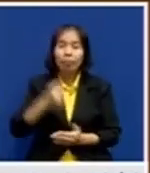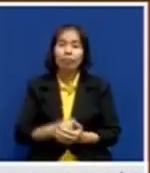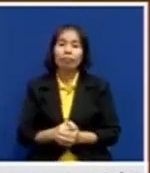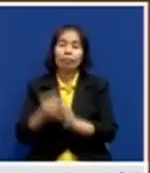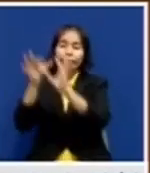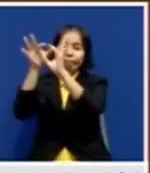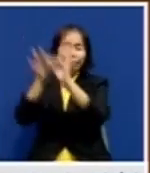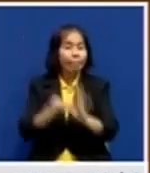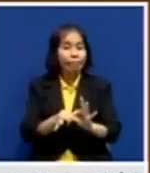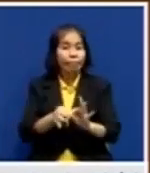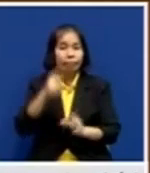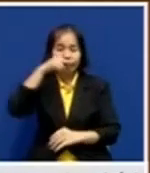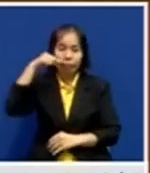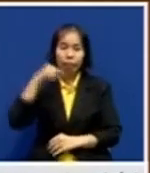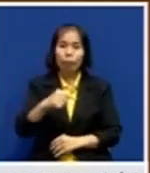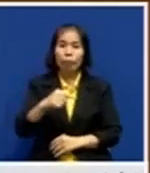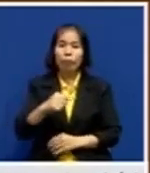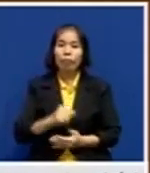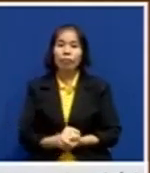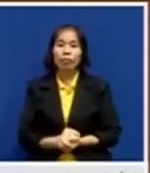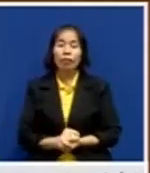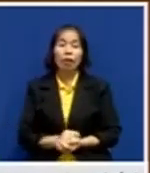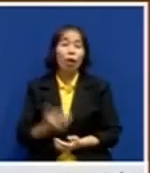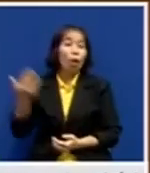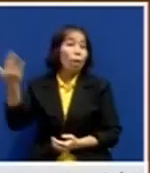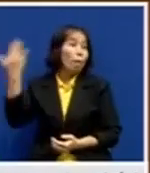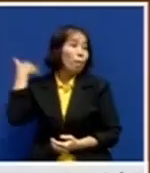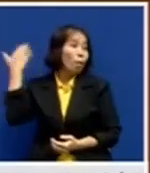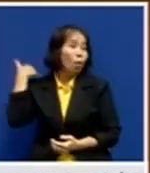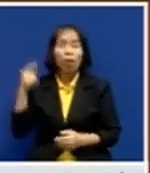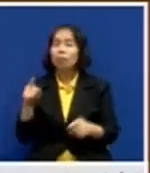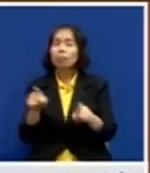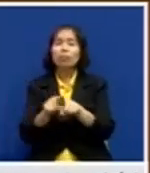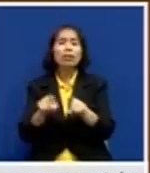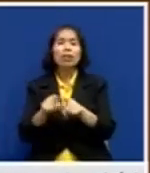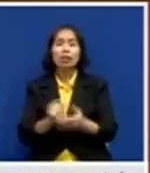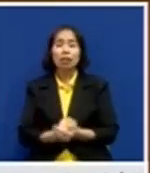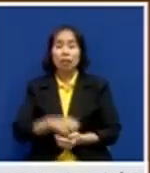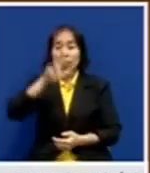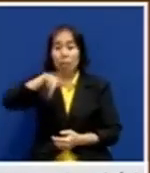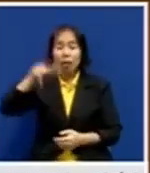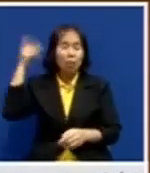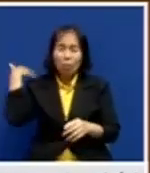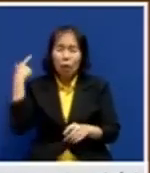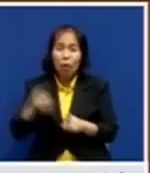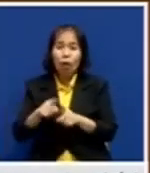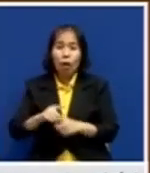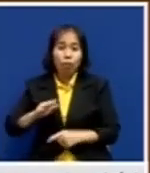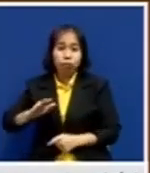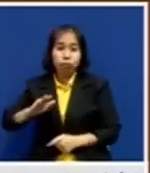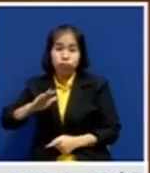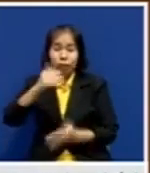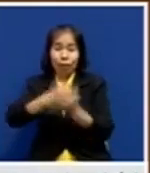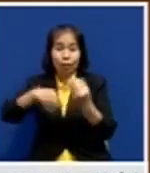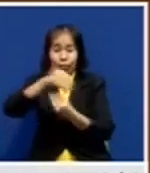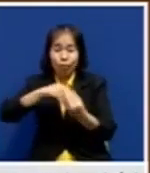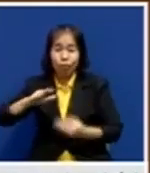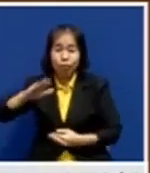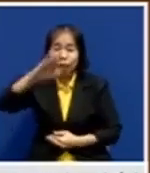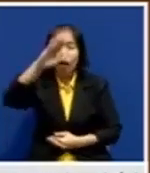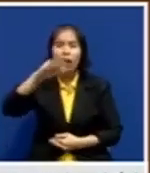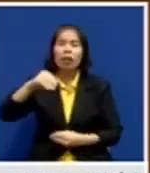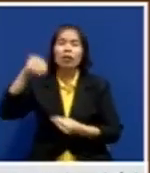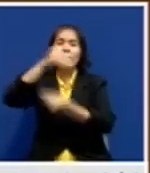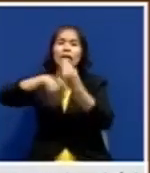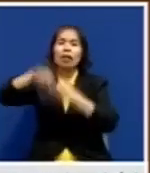ทันทีสมัยนู่นรัฐบาลเพื่อไทยที่ก่อนหน้านี้ก็เหมือนกันมันไปได้ดีถึงเศรษฐกิจโลกไม่ดีมันติดลบทันทีมันไม่ติดลบ